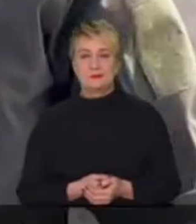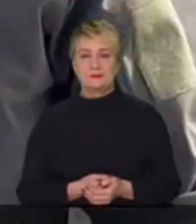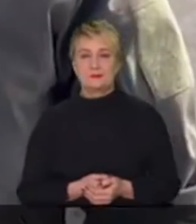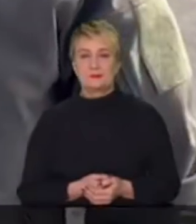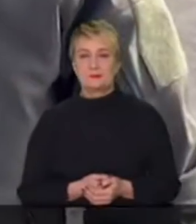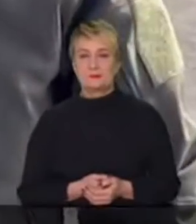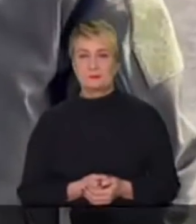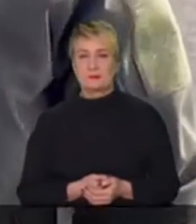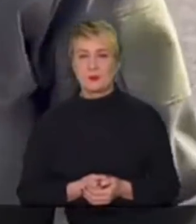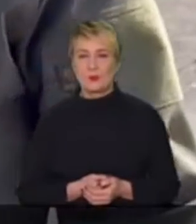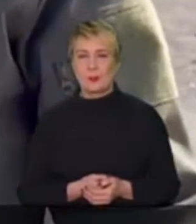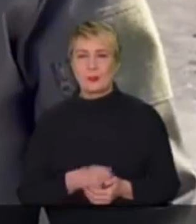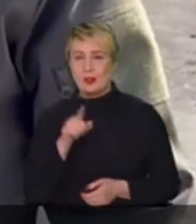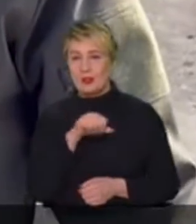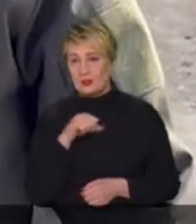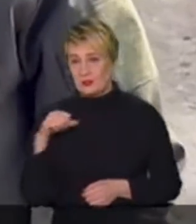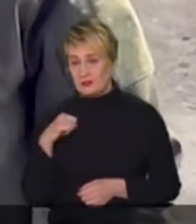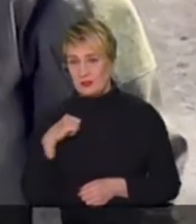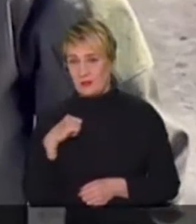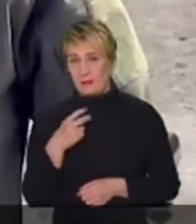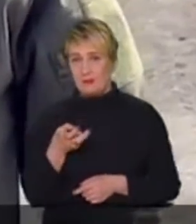подивимось. Він сам пішов на